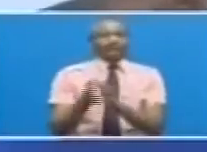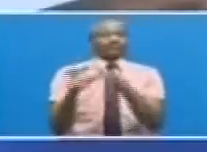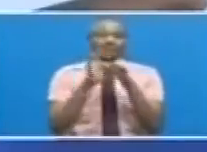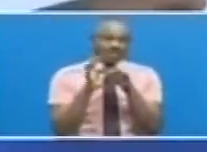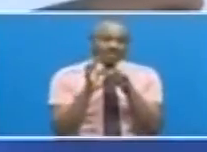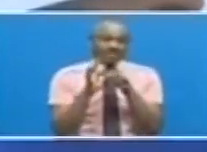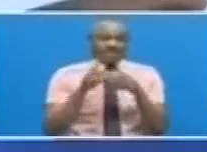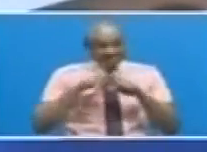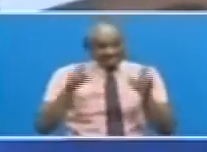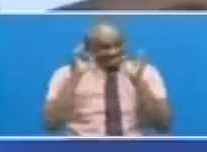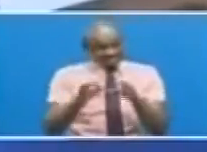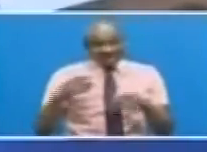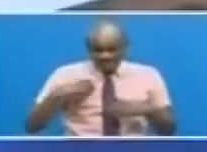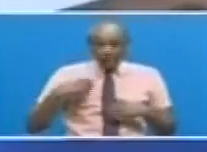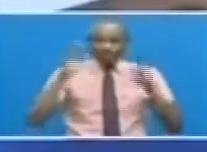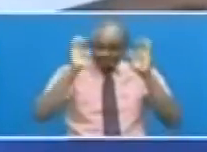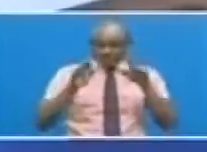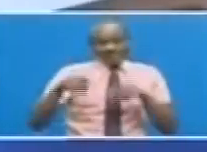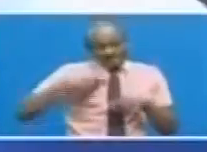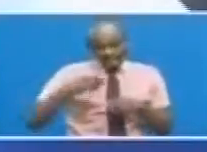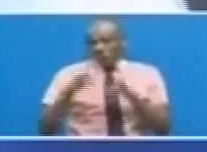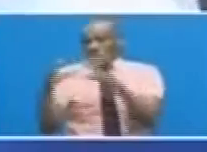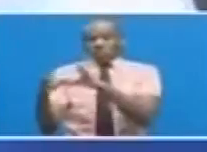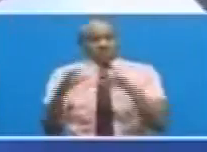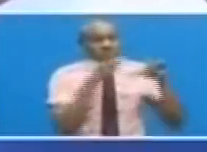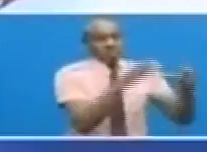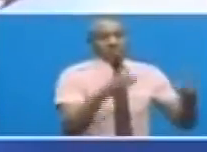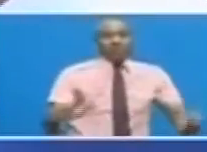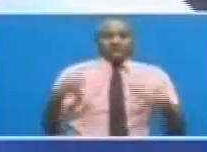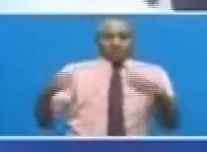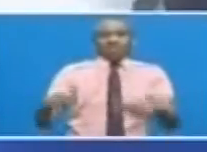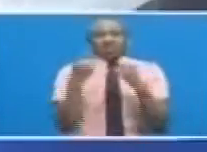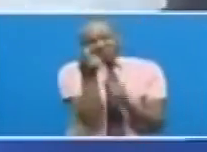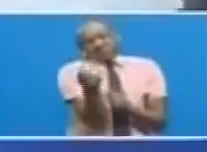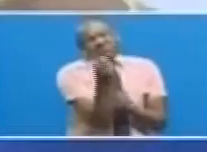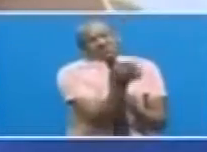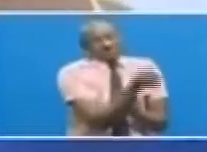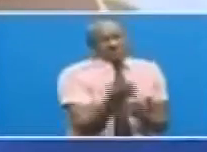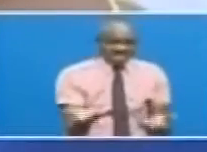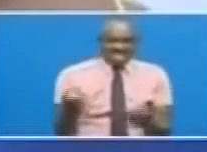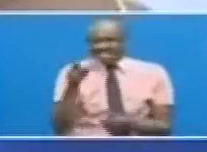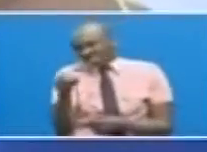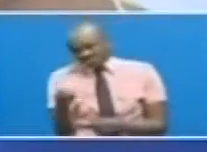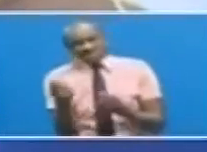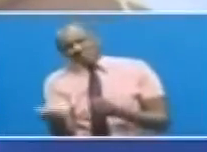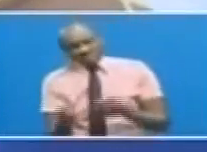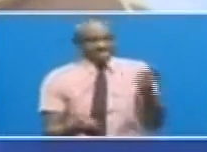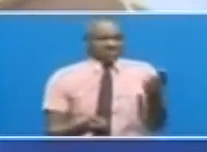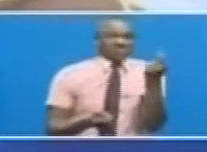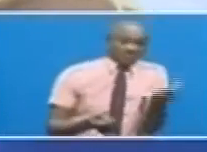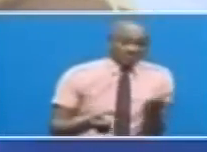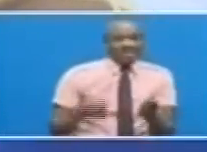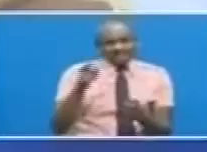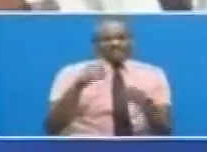pamoja. Lakini ikiwa lao sisi tofarkana, tutafuta mambo madogo madogo, hili na hili, hili ndio sababu ya